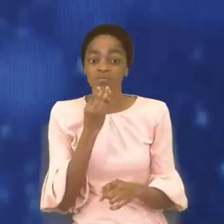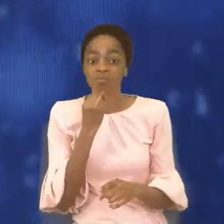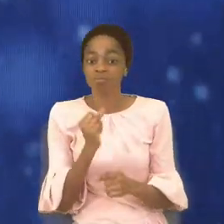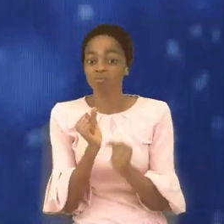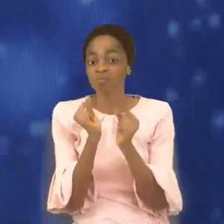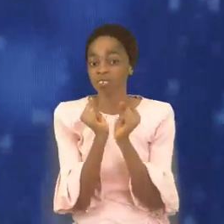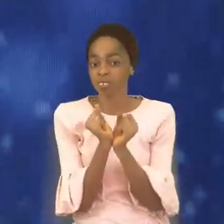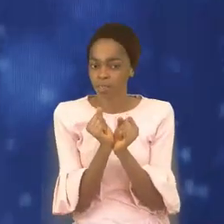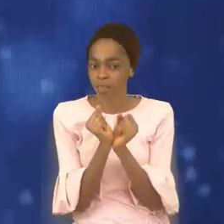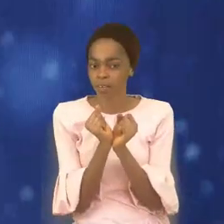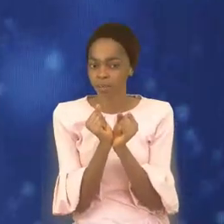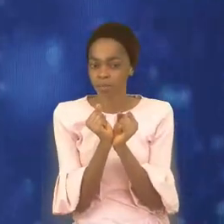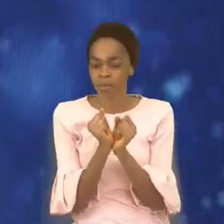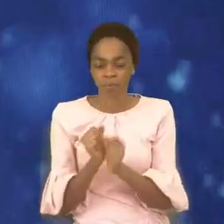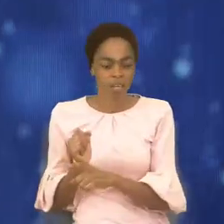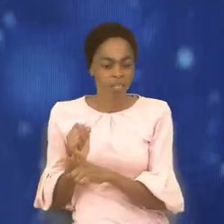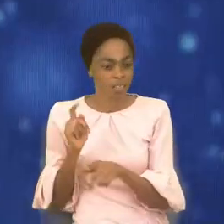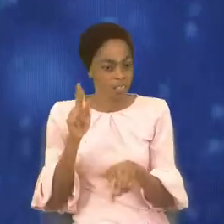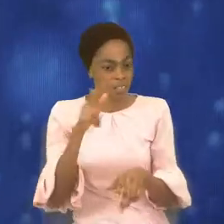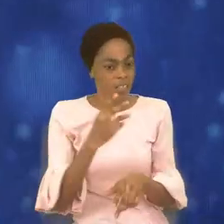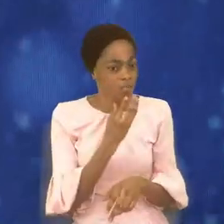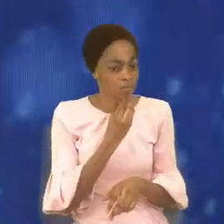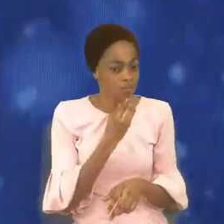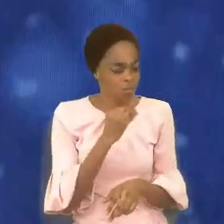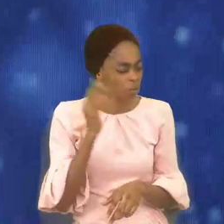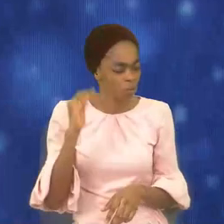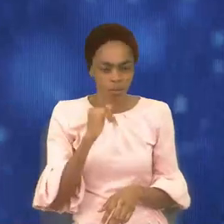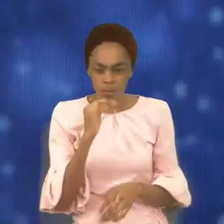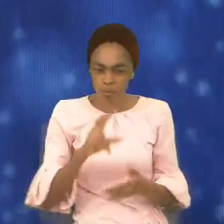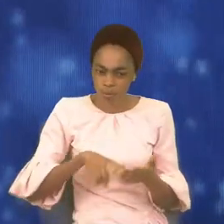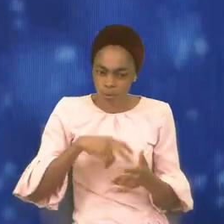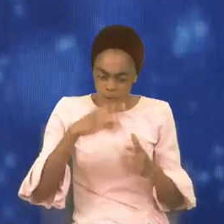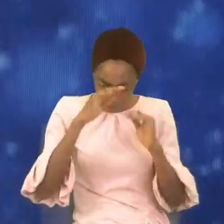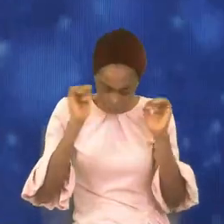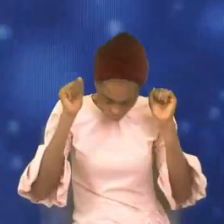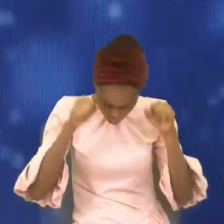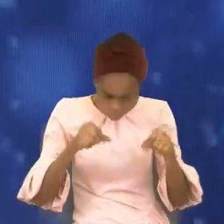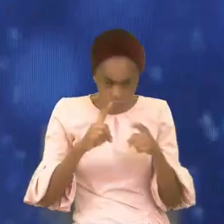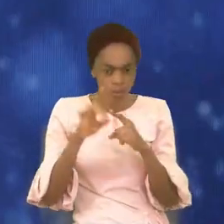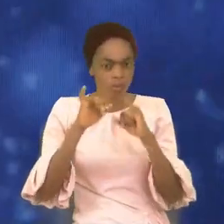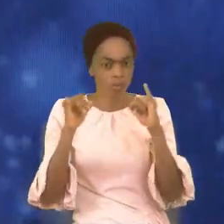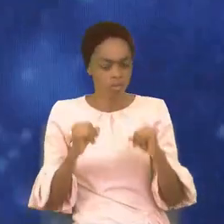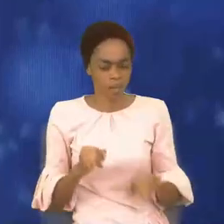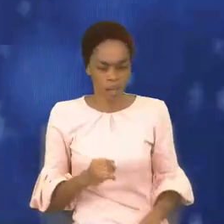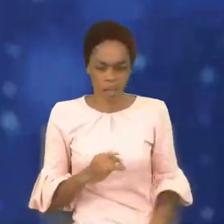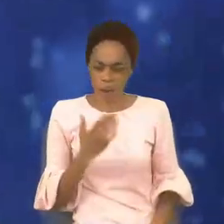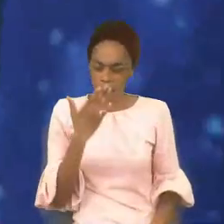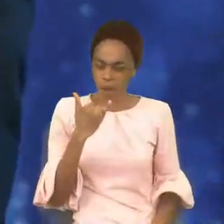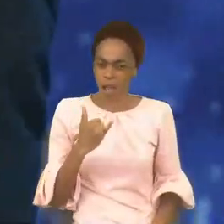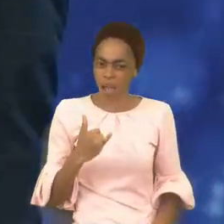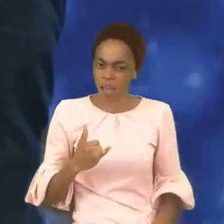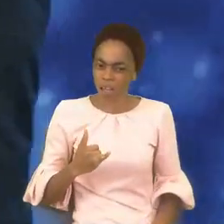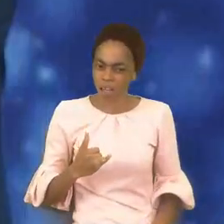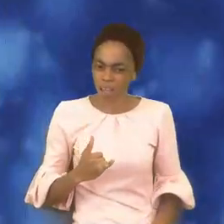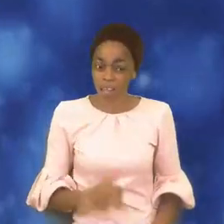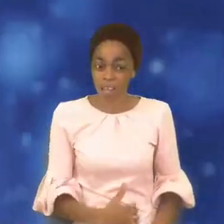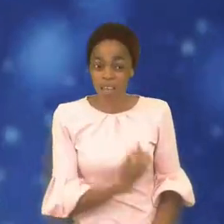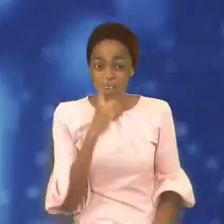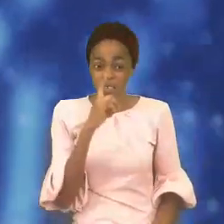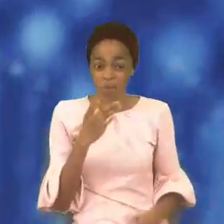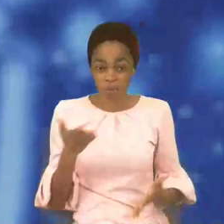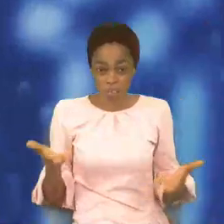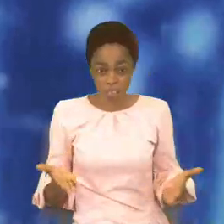juifs captifs qui ne fléchissent pas devant ton idole. Il a dit quoi? Est-ce qu'il y a quelqu'un